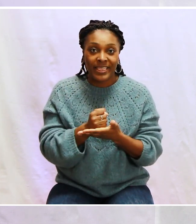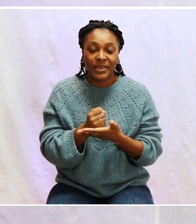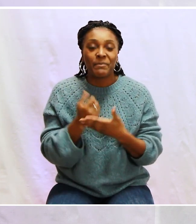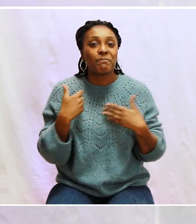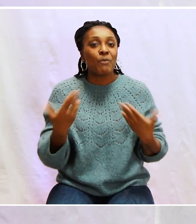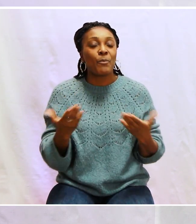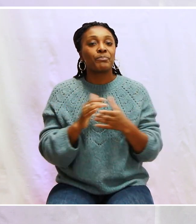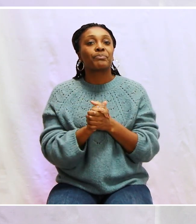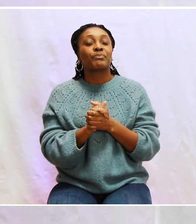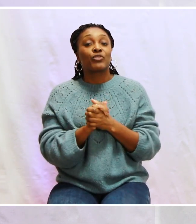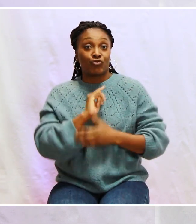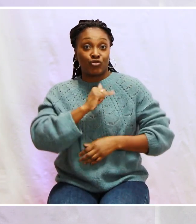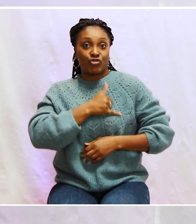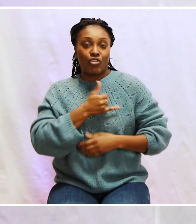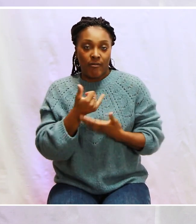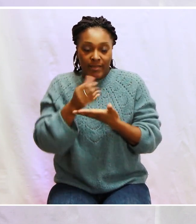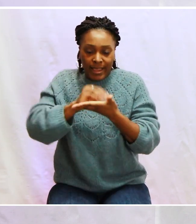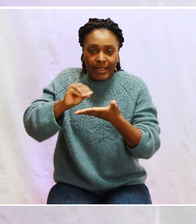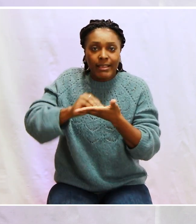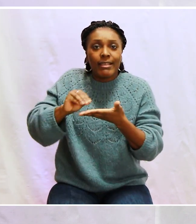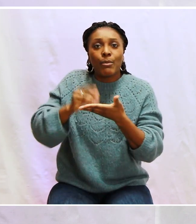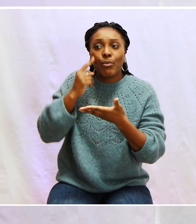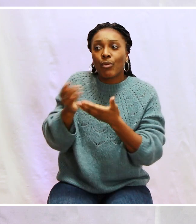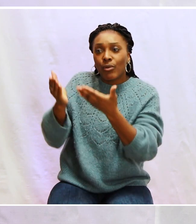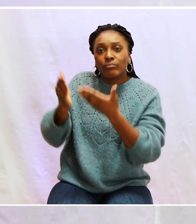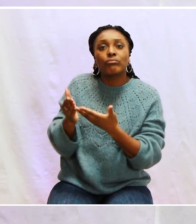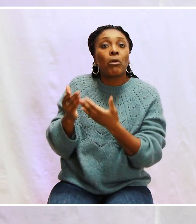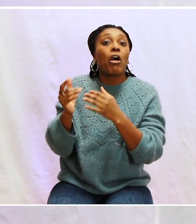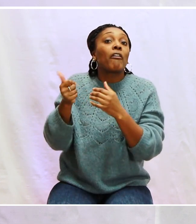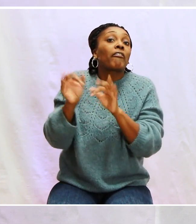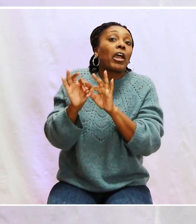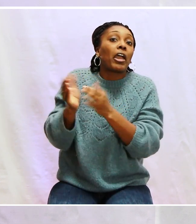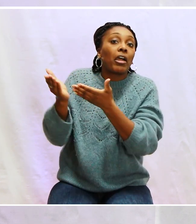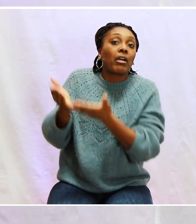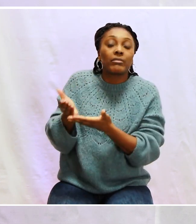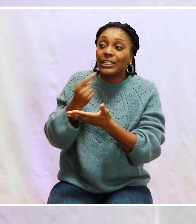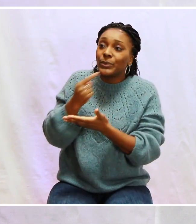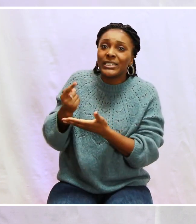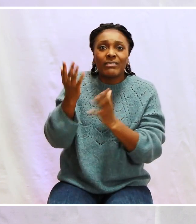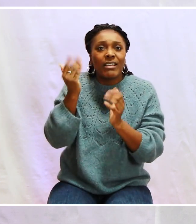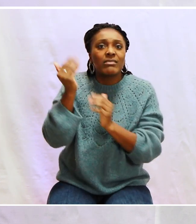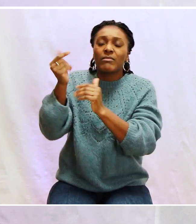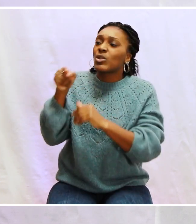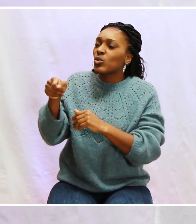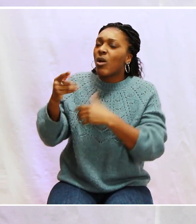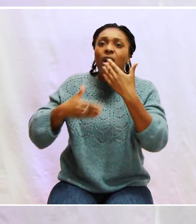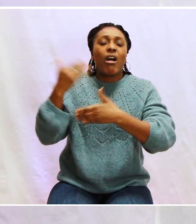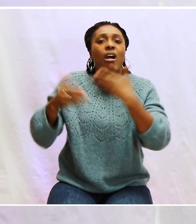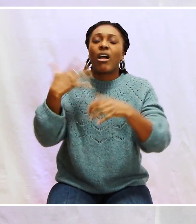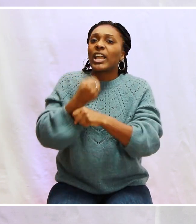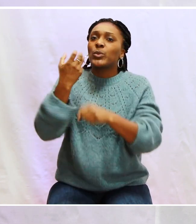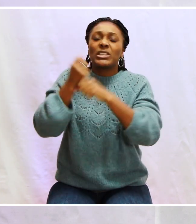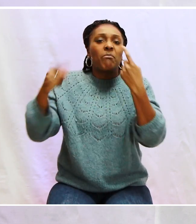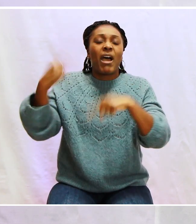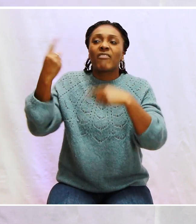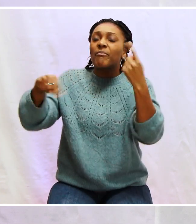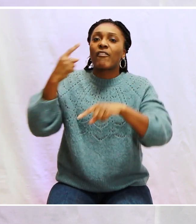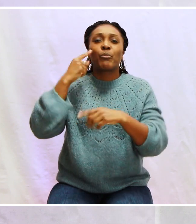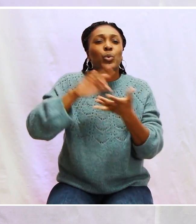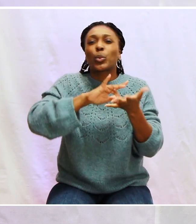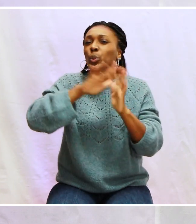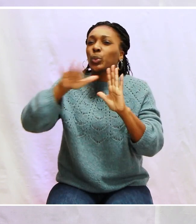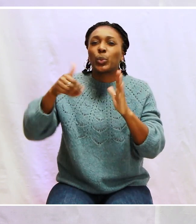bien, l'apôtre, quand il écrit à ce frère, eh bien, il est en train de lui souhaiter, eh bien, qu'il prospère à tous égards. Donc c'est vraiment